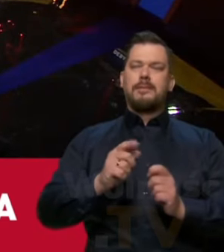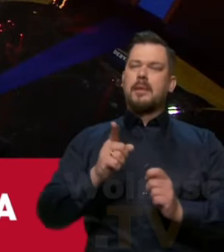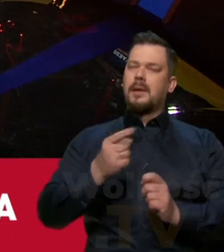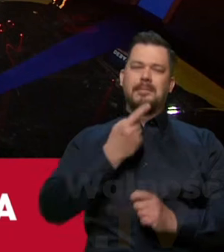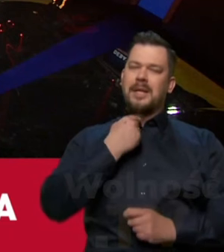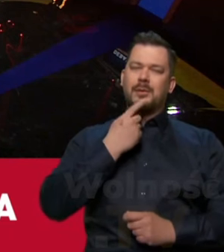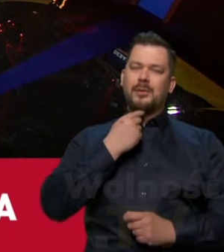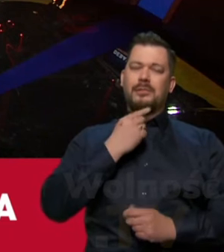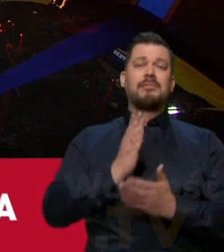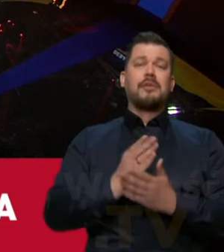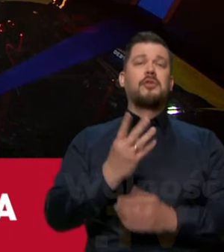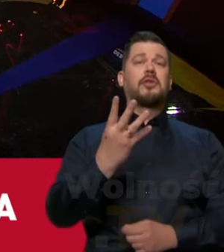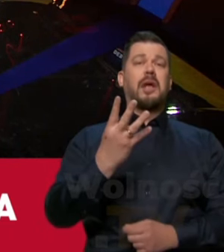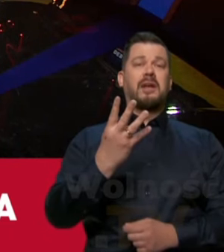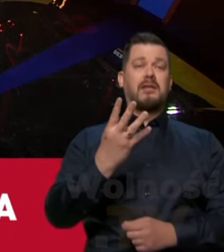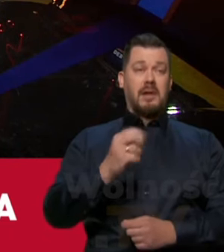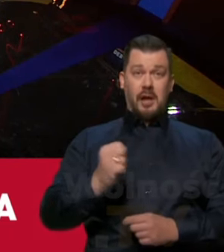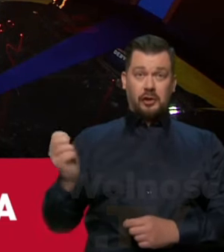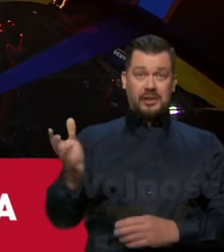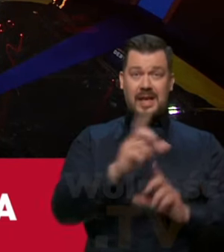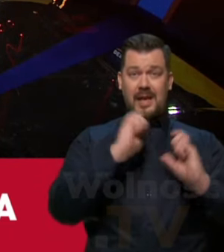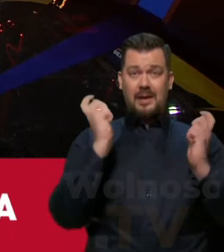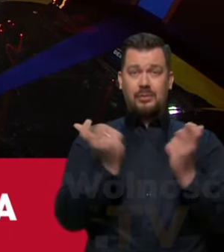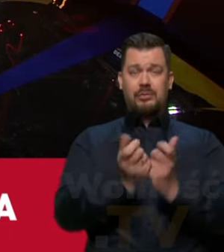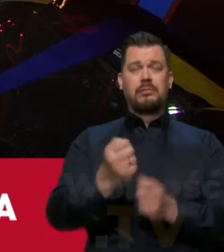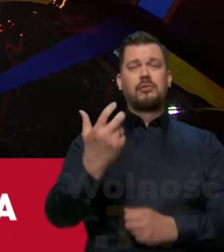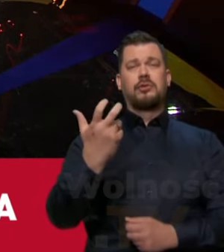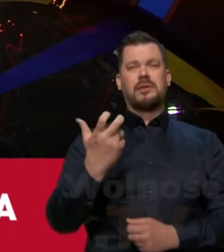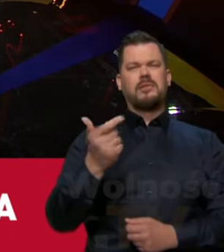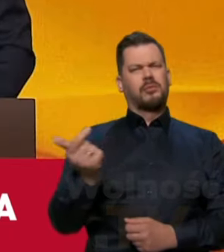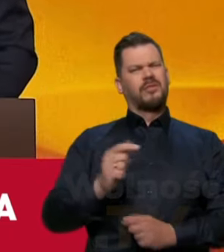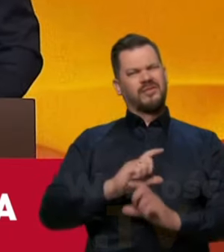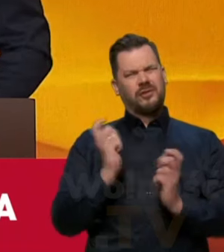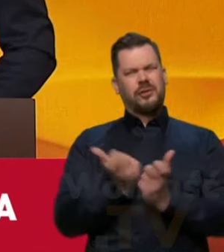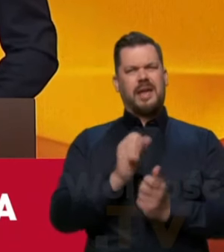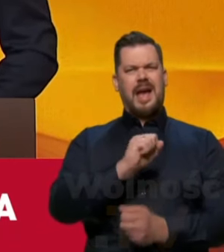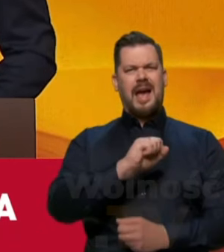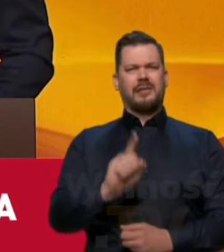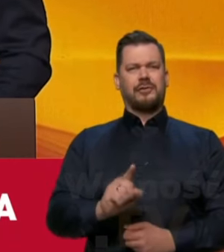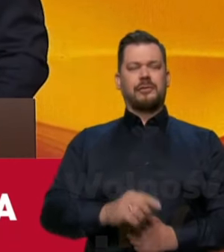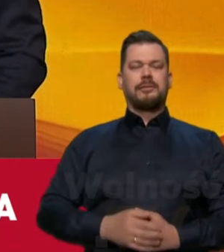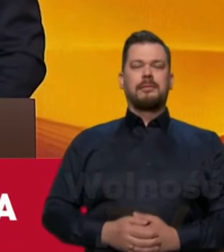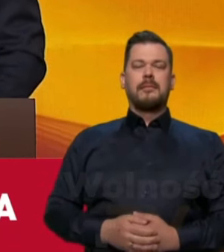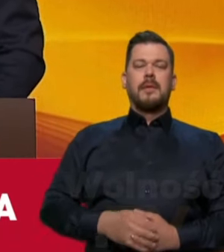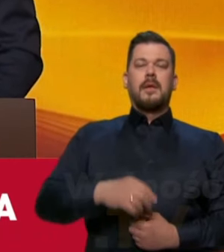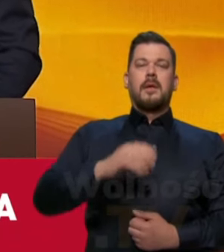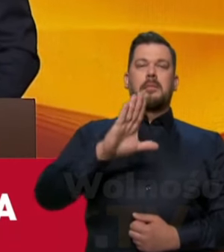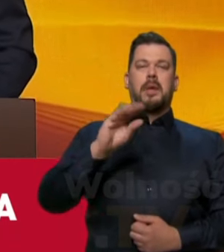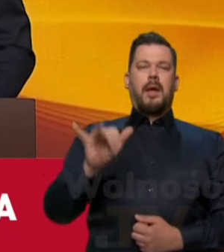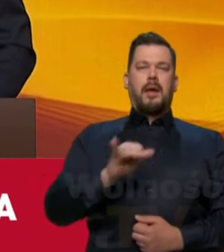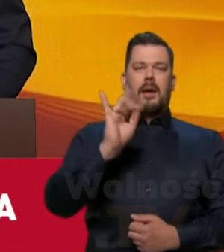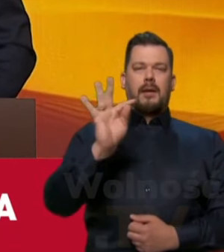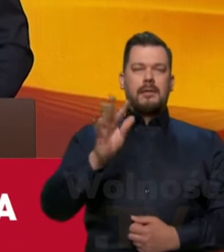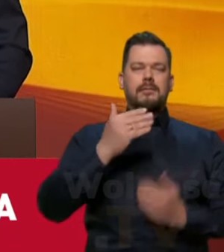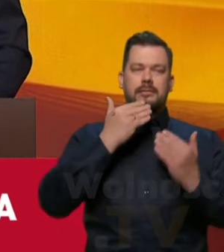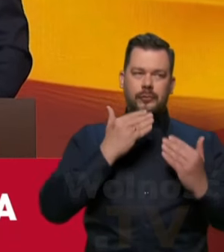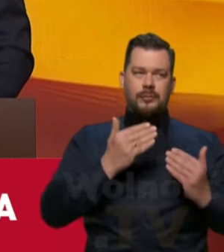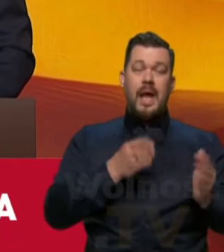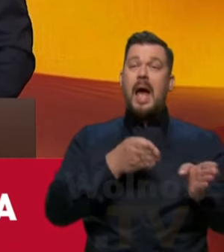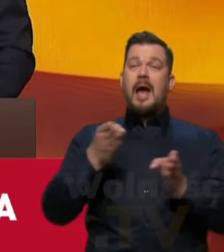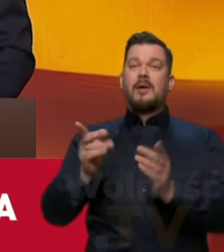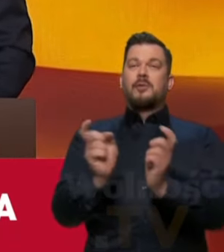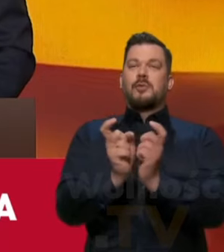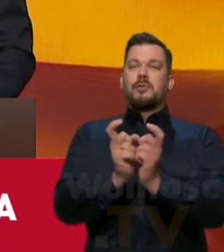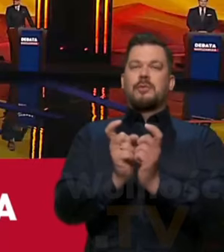on zaledwie 4 z 300 podstawówek. Zadbamy o to, żeby objąć wszystkie. Pani Magdalena Biejat, bardzo dziękujemy. A teraz sąsiadujący z panią,